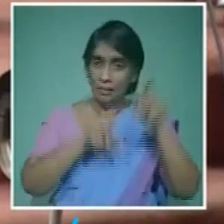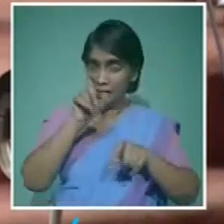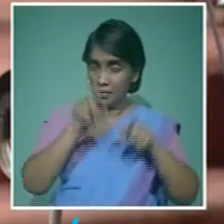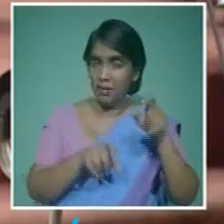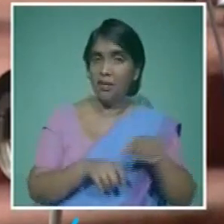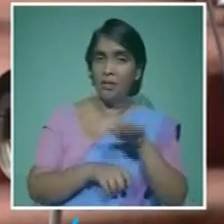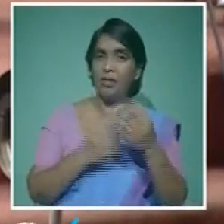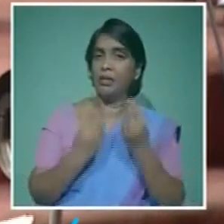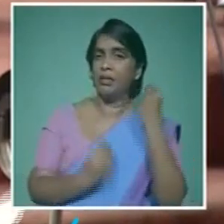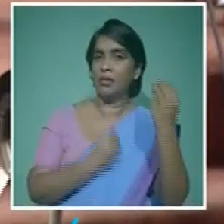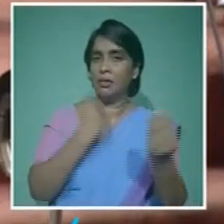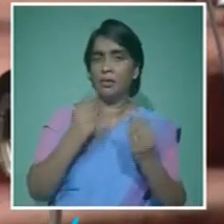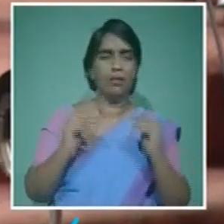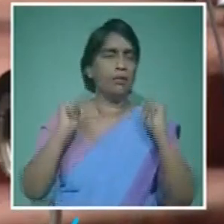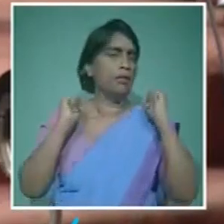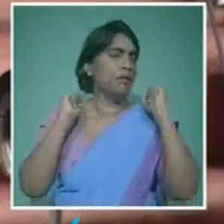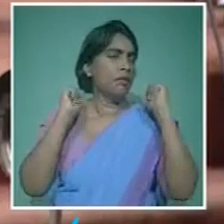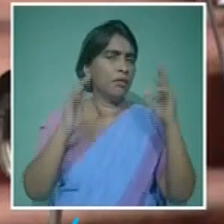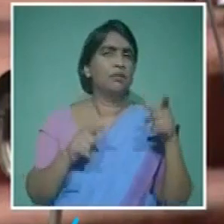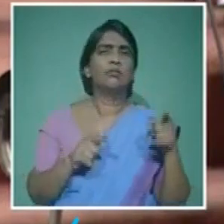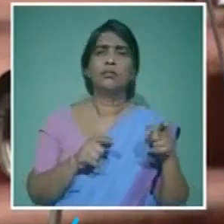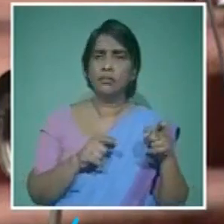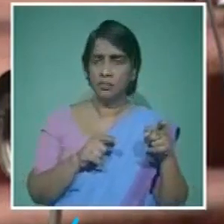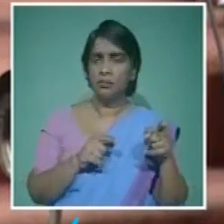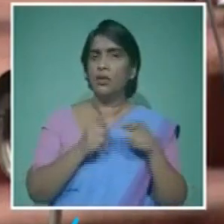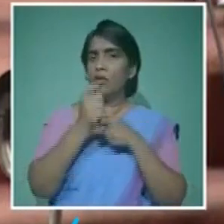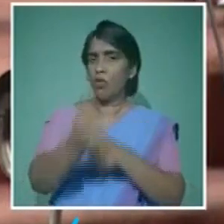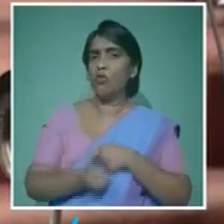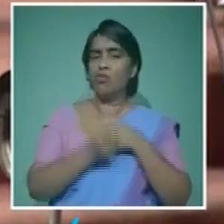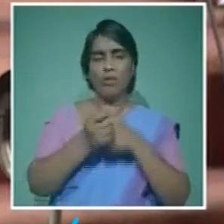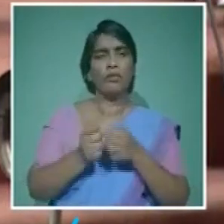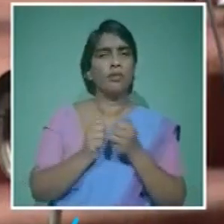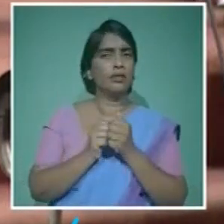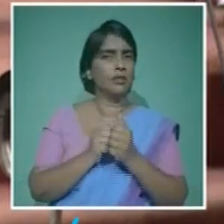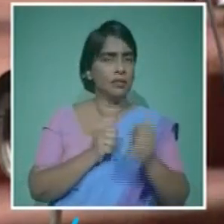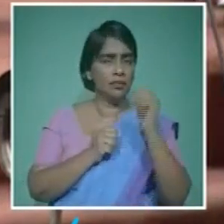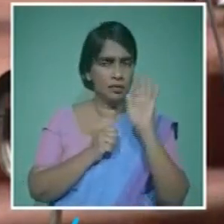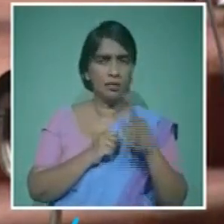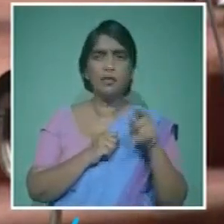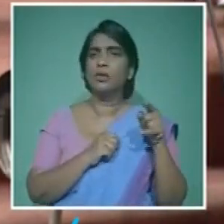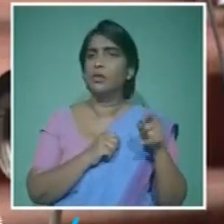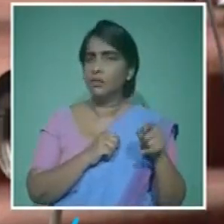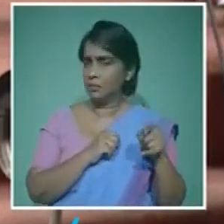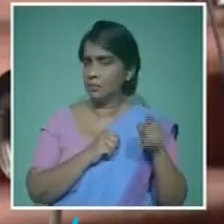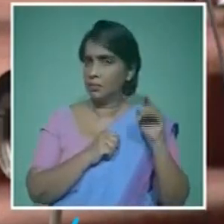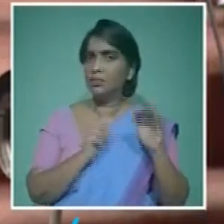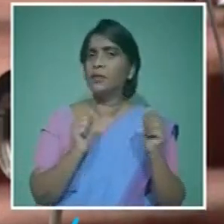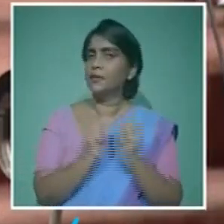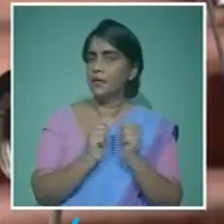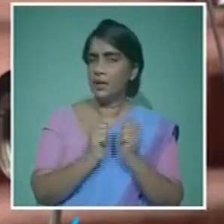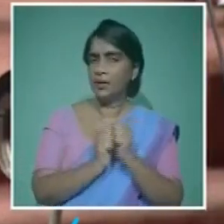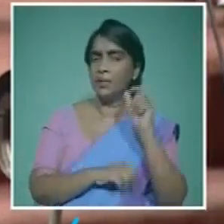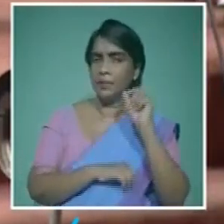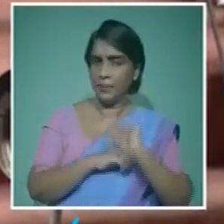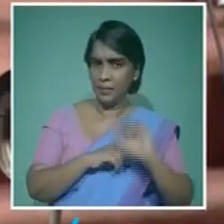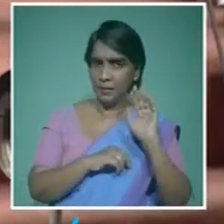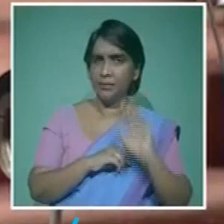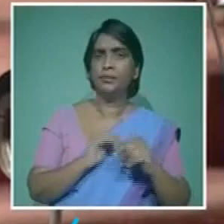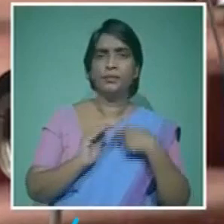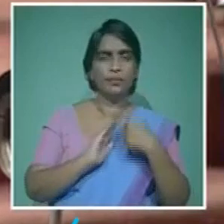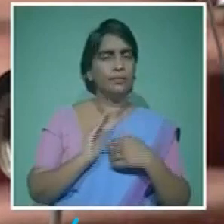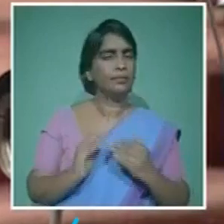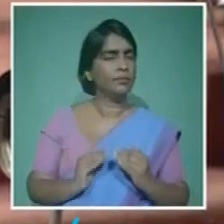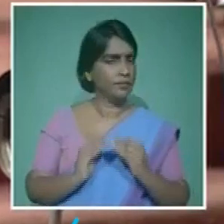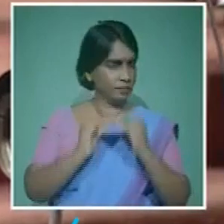ஒன்றை உருவாக்குவதற்கும் உதவிகள் செய்யப்பட்டது. அந்த நேரத்திலே செய்யப்பட்டு நாடு மீண்டும் கட்டியெழுப்பப்பட்டது. இன்றிருக்கின்ற நிலையிலே, இன்று